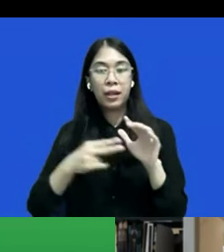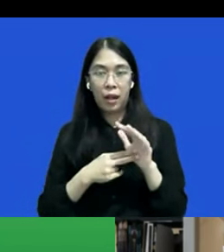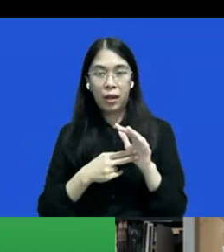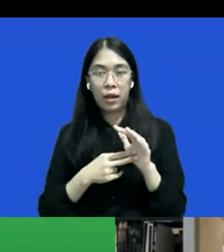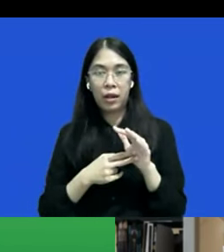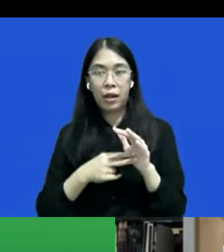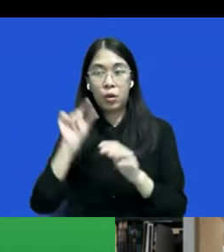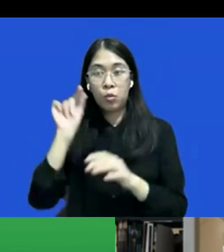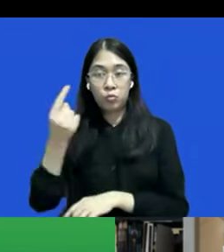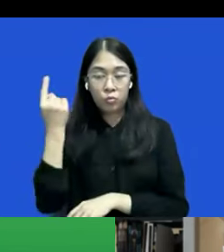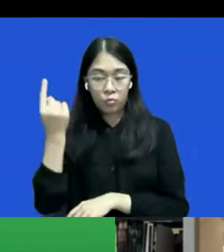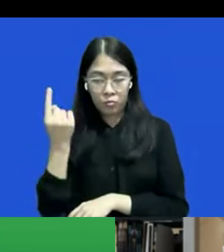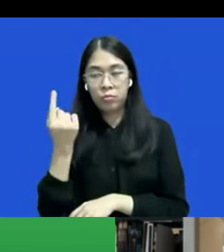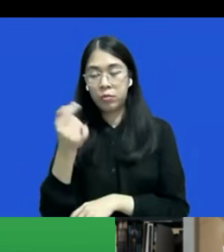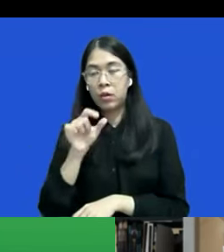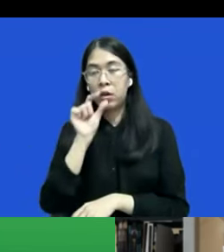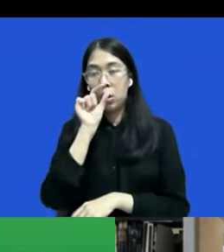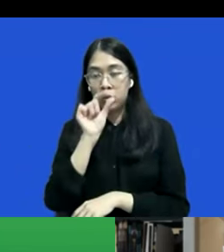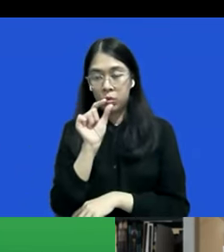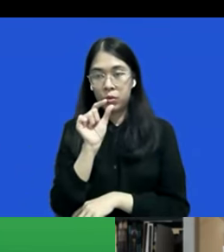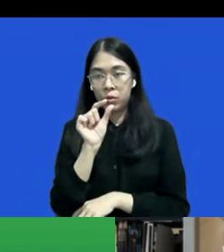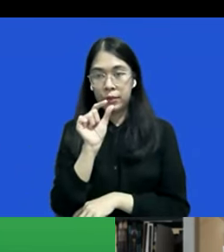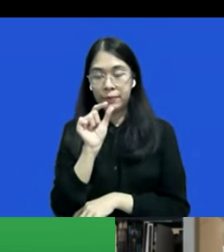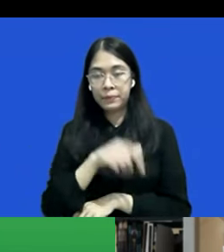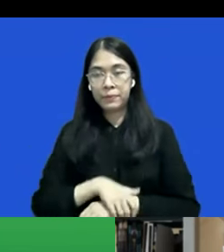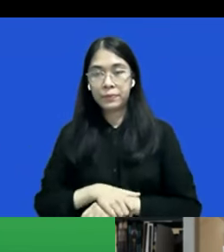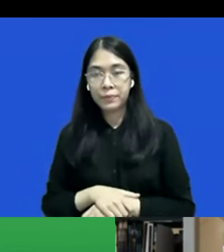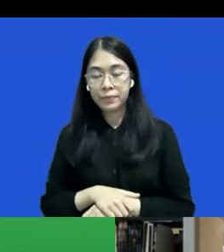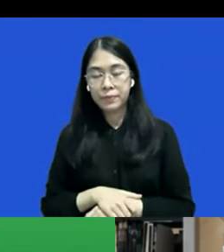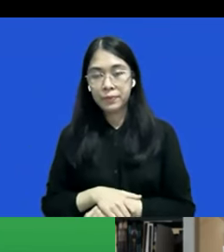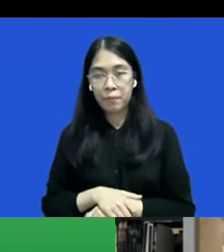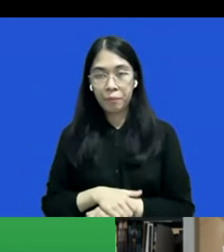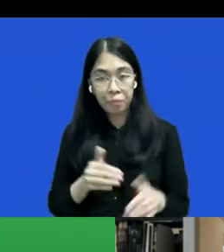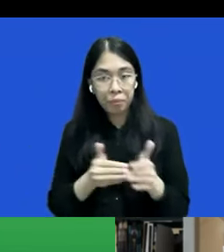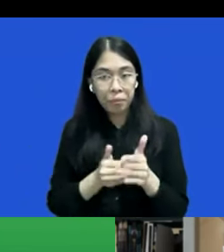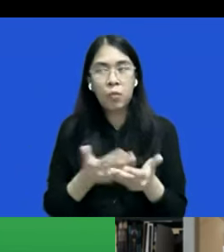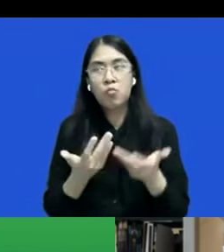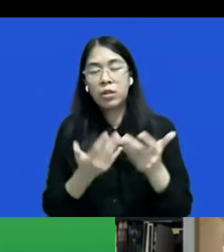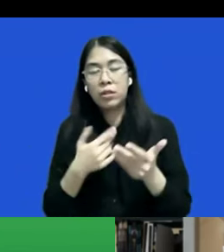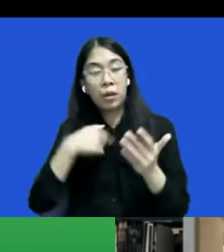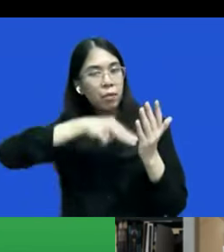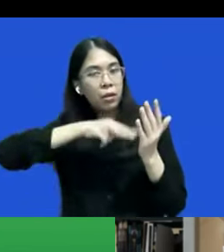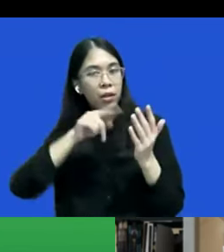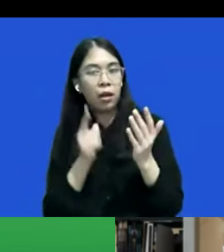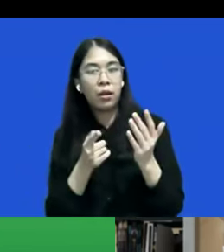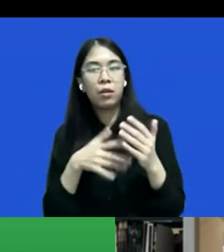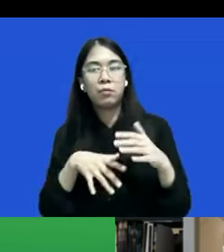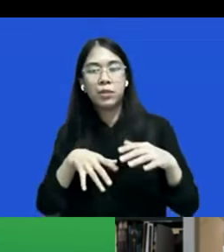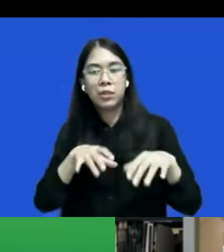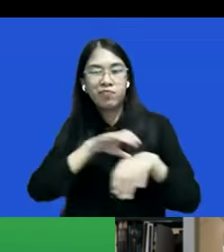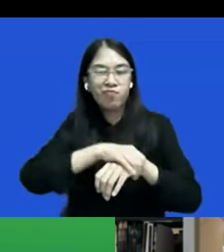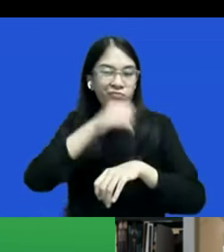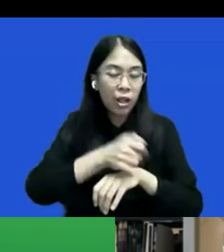publik ya, terutama dalam kaitannya dengan apa namanya men-challenge ketika misalnya saya baca di situ ada salah tangkap dan lain